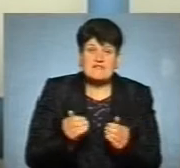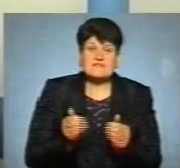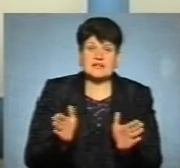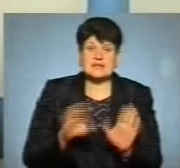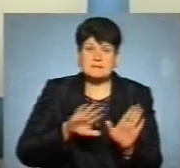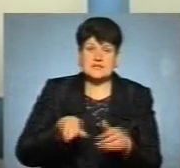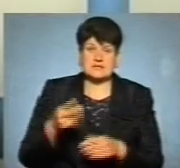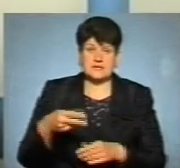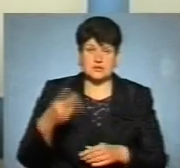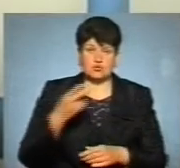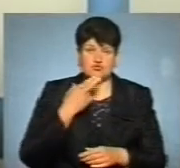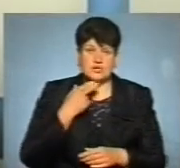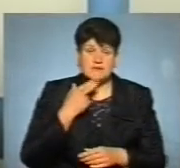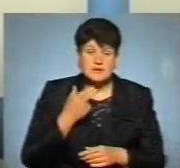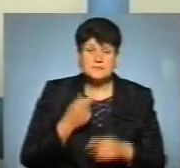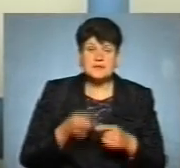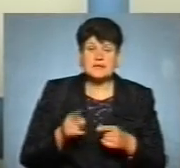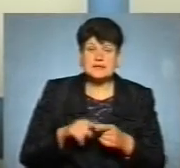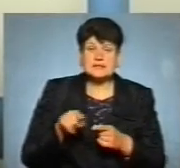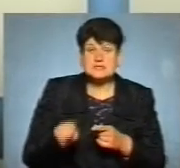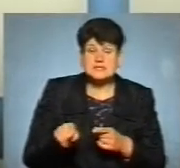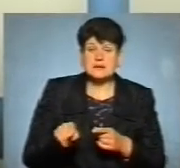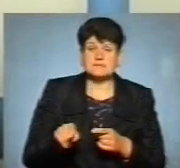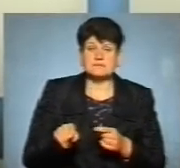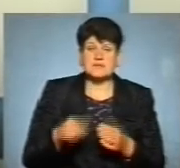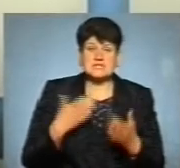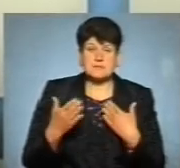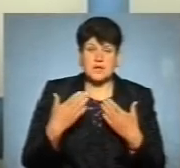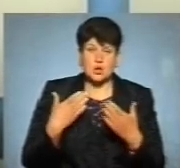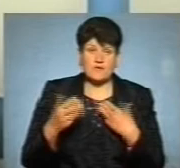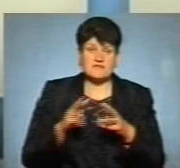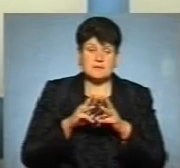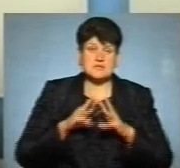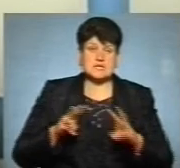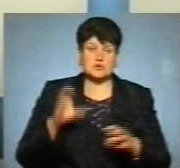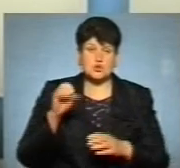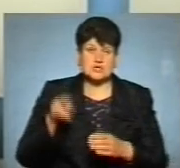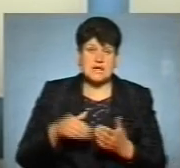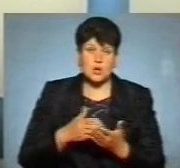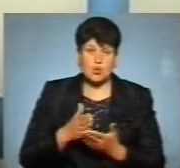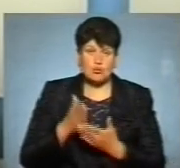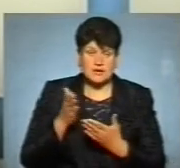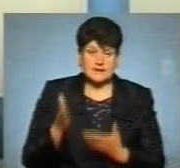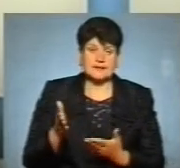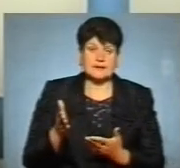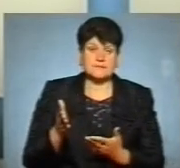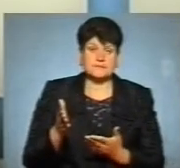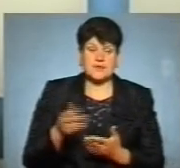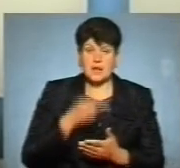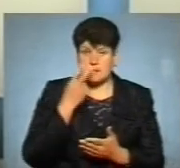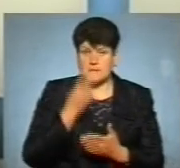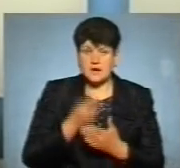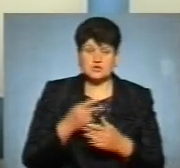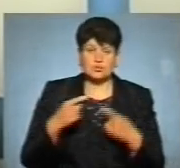після 22 червня. Це ми, ну, десь спілкувався із Міністерством соціальної політики і бачимо